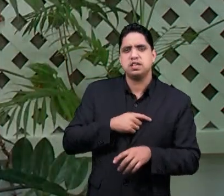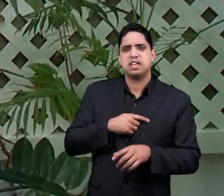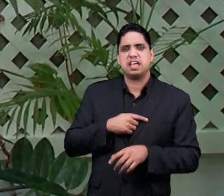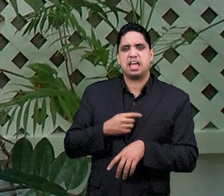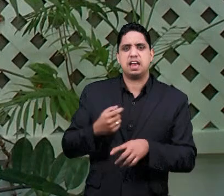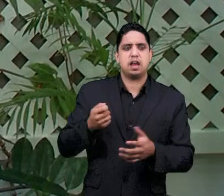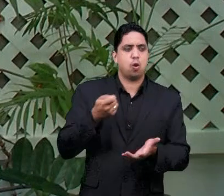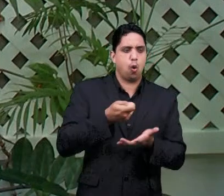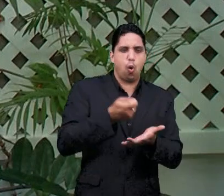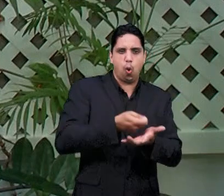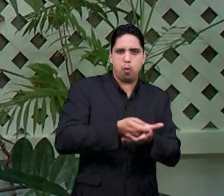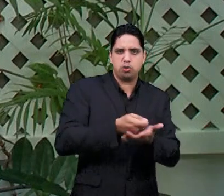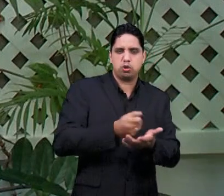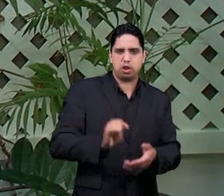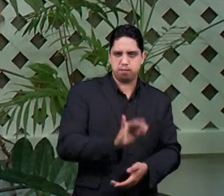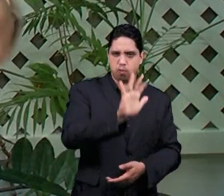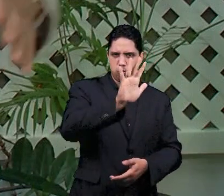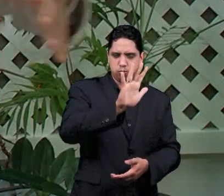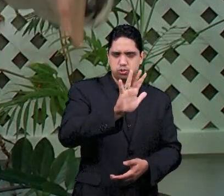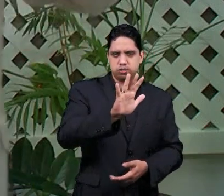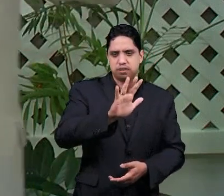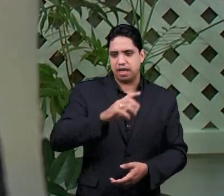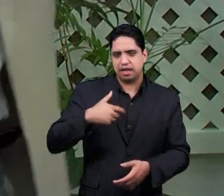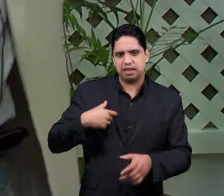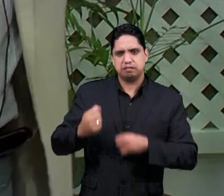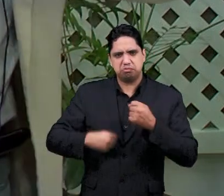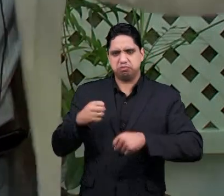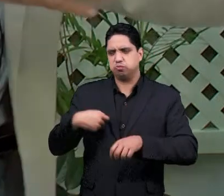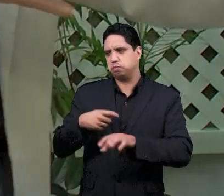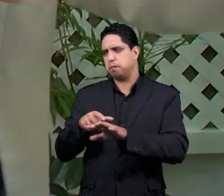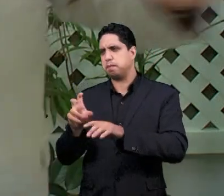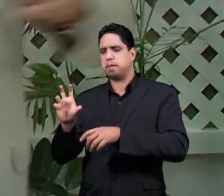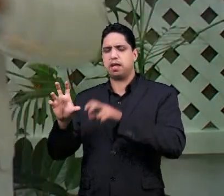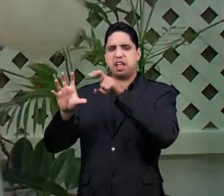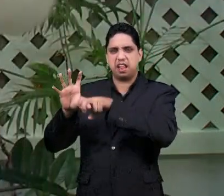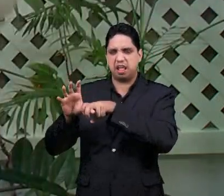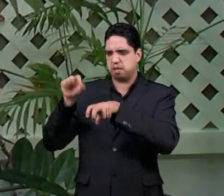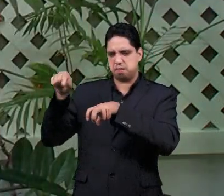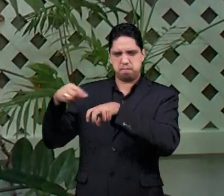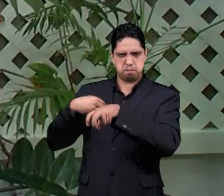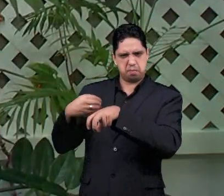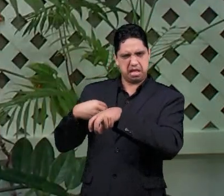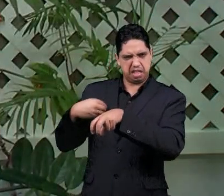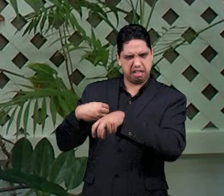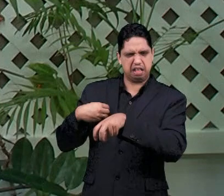l'arbre, était un recouvreur d'impôts, un pécheur